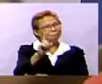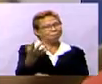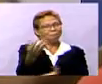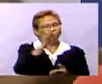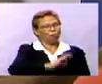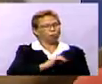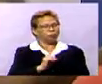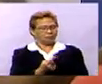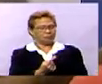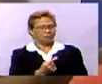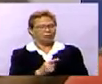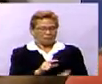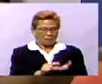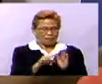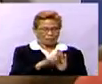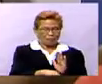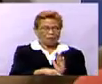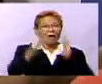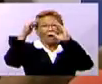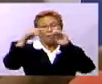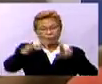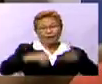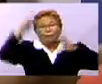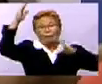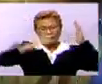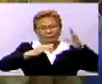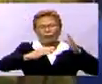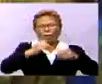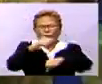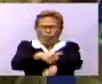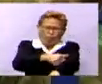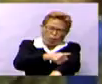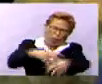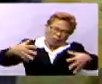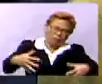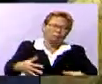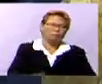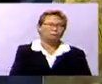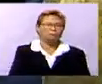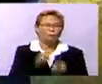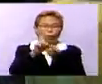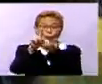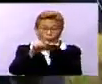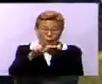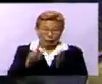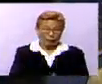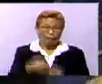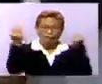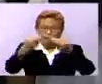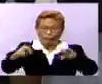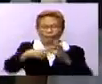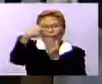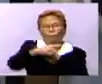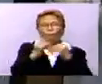Offer gaji yang rendah dan harapkan anak tempatan kita untuk memberikan segalanya. Beliau ditemui media selepas majlis pelancaran